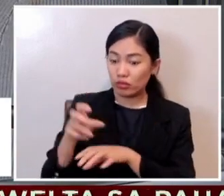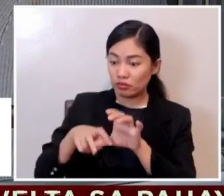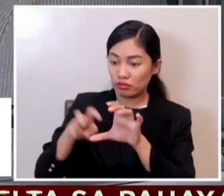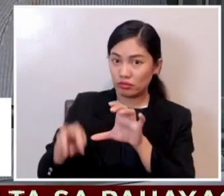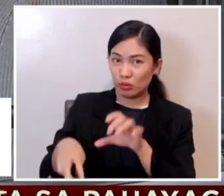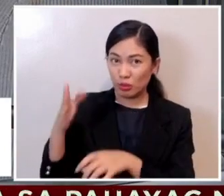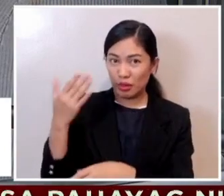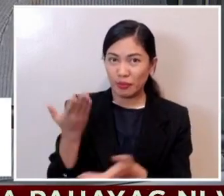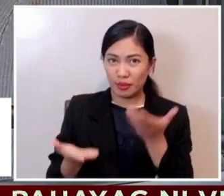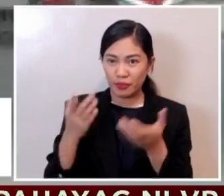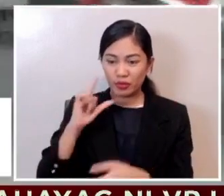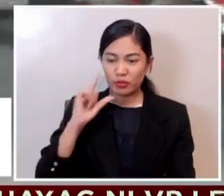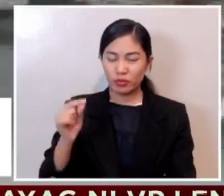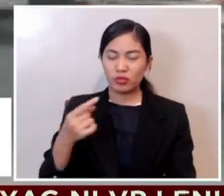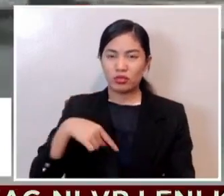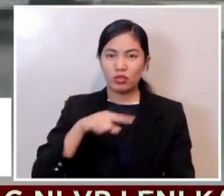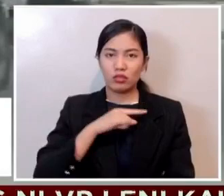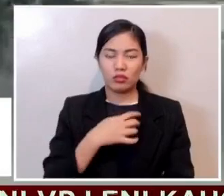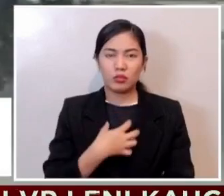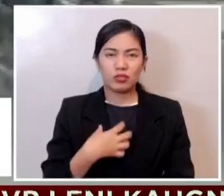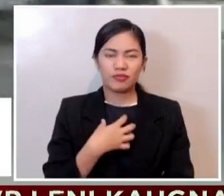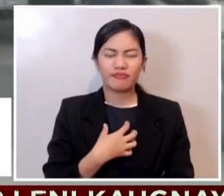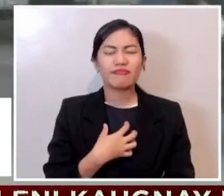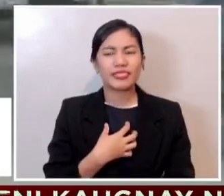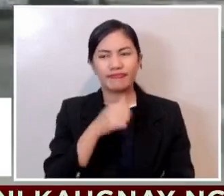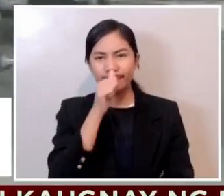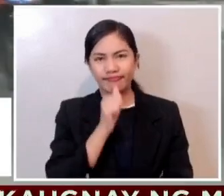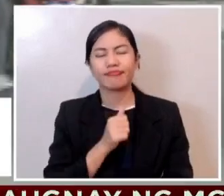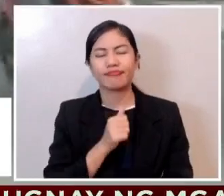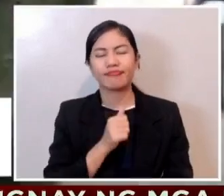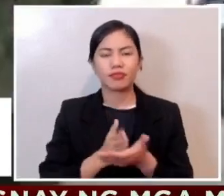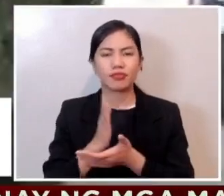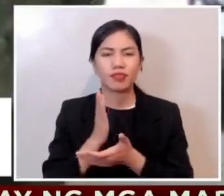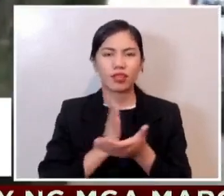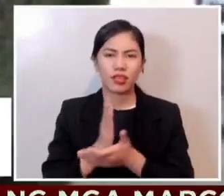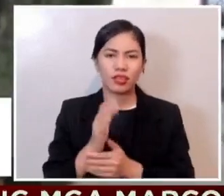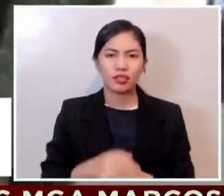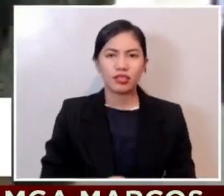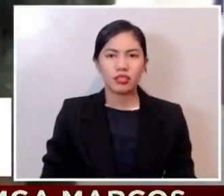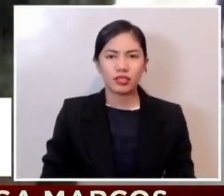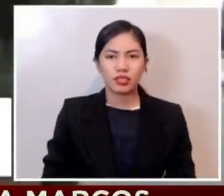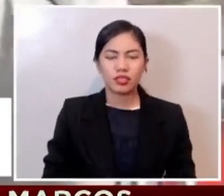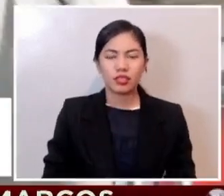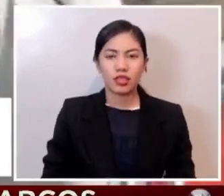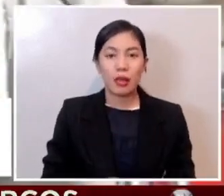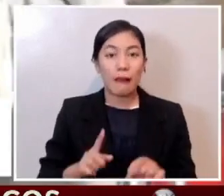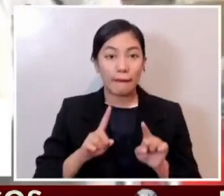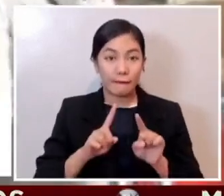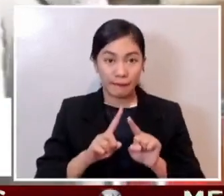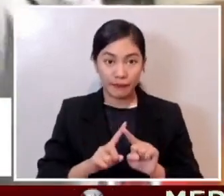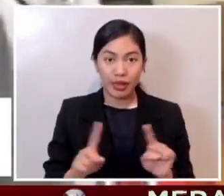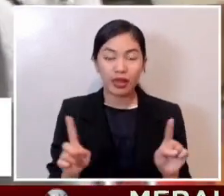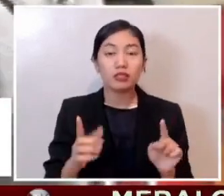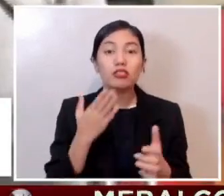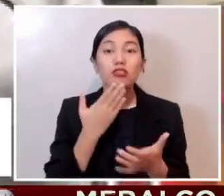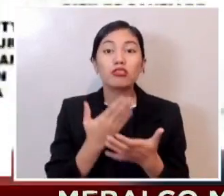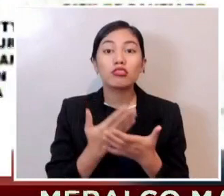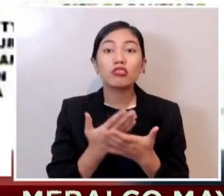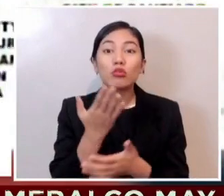Kaya inahayaan na lang namin sila. Maswerteng hindi nila natsetsempuhan ang mga nakakalat na police checkpoint sa buong